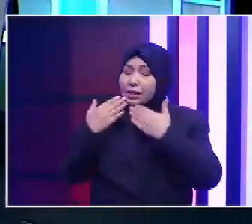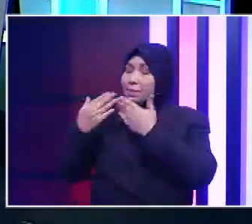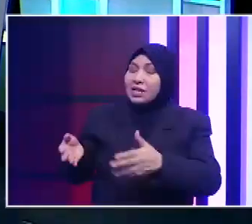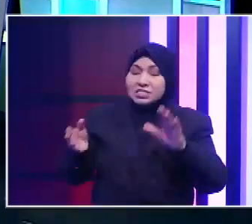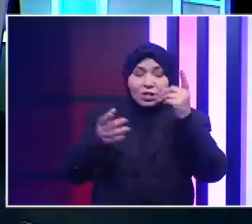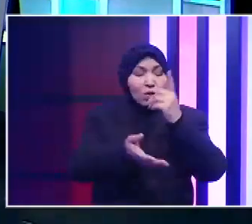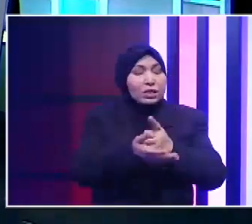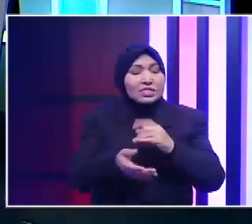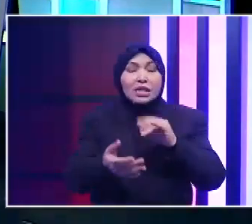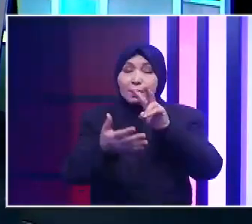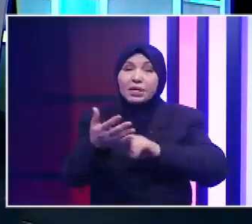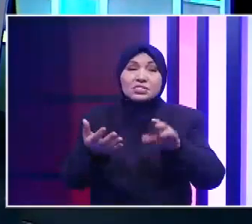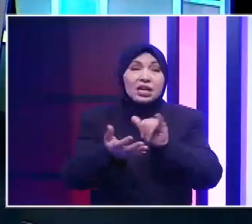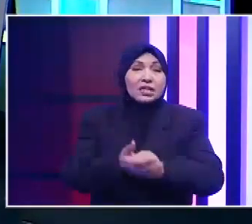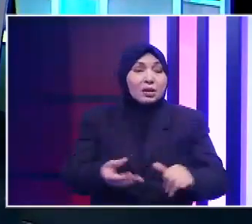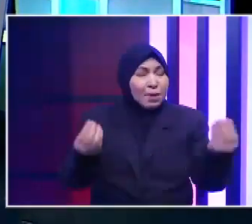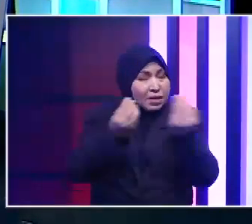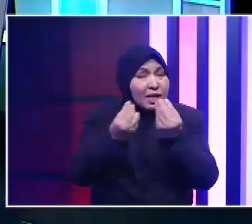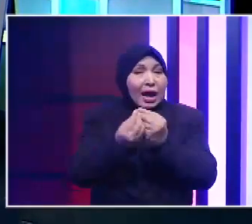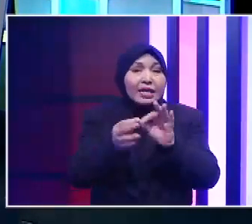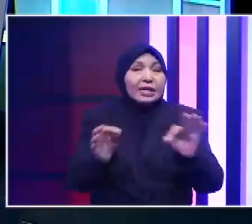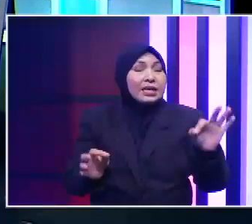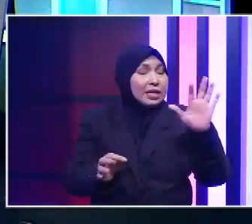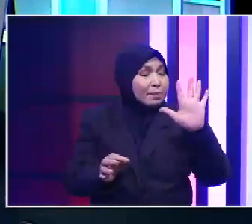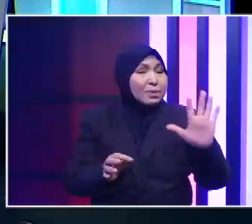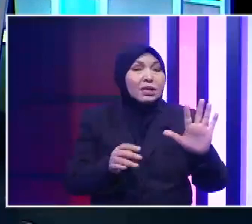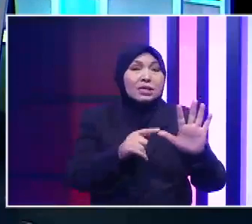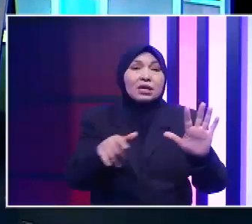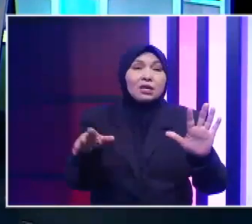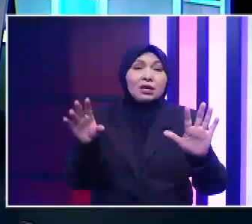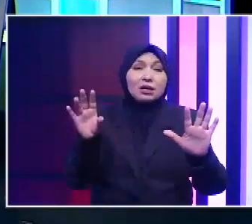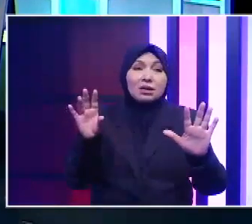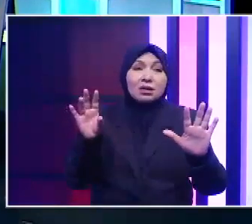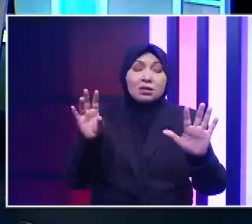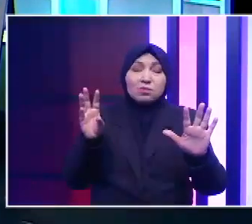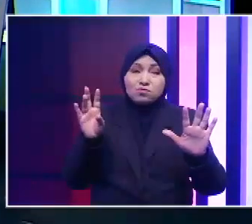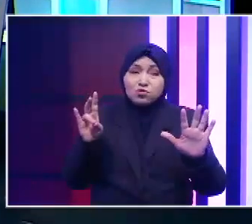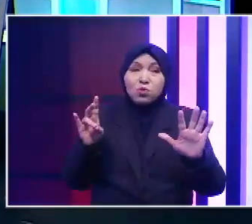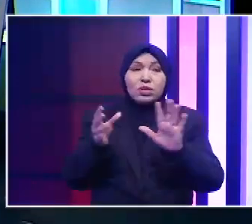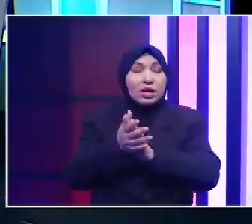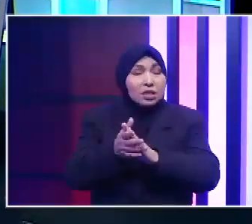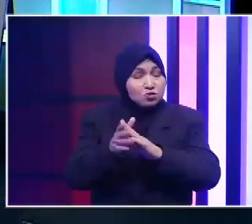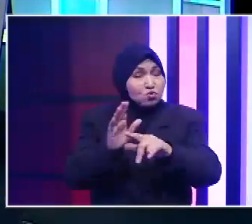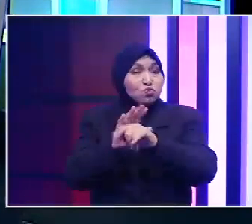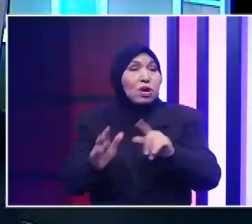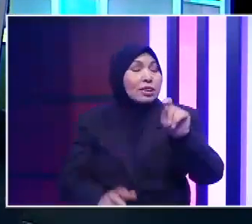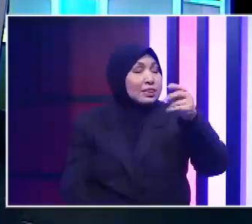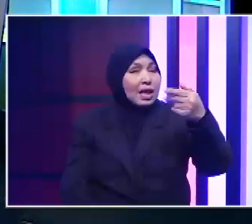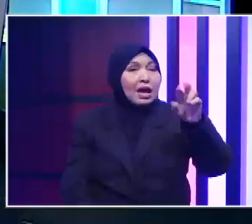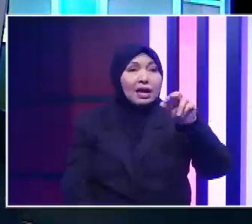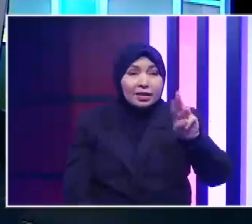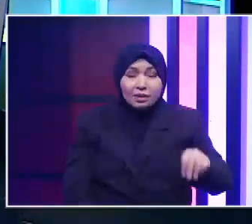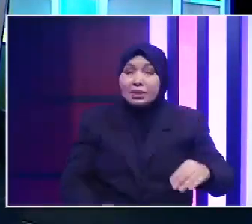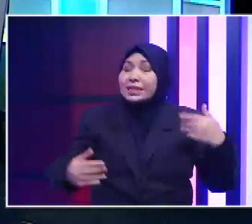dokter yo Kenapa Ce lagi Baki ayat-ayat kelima sehingga ayam ketujuh daripada surat Tahrim kita